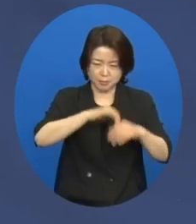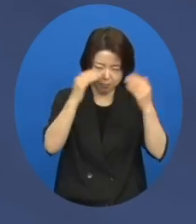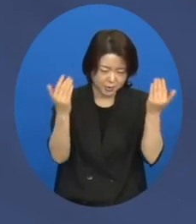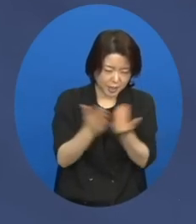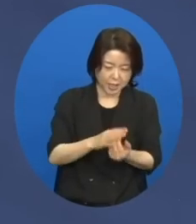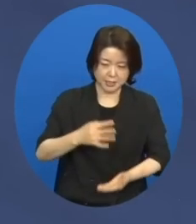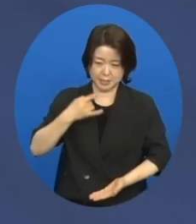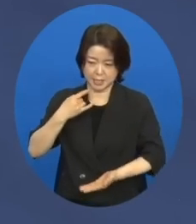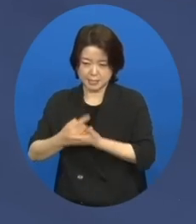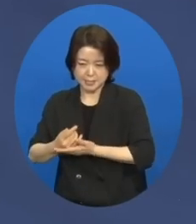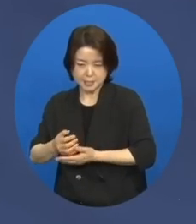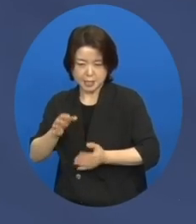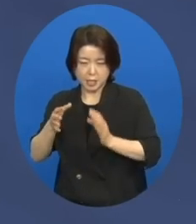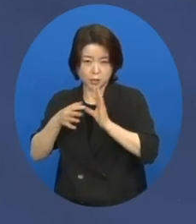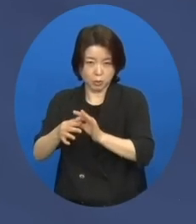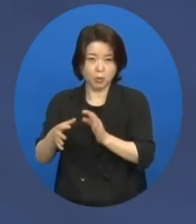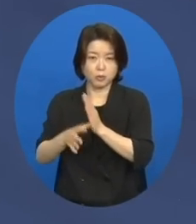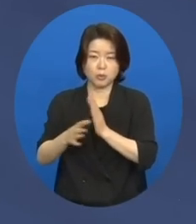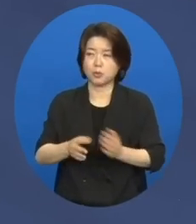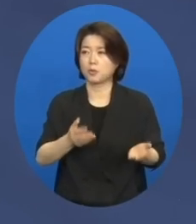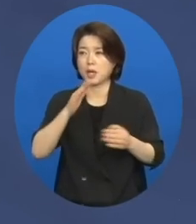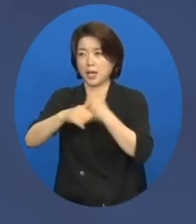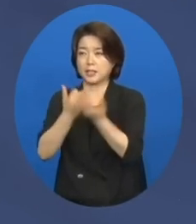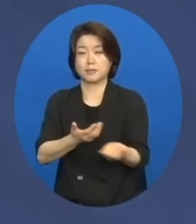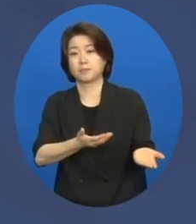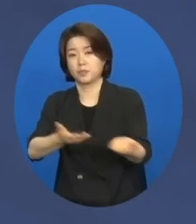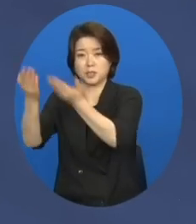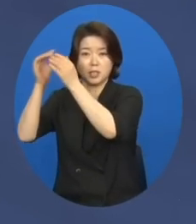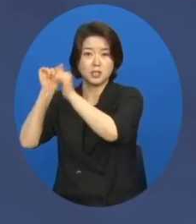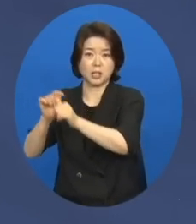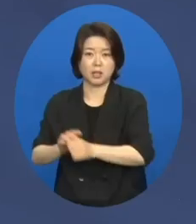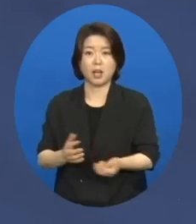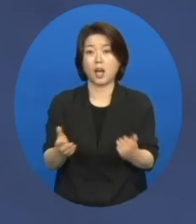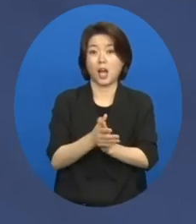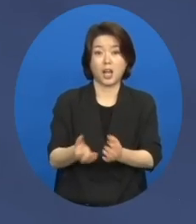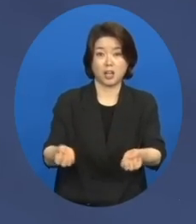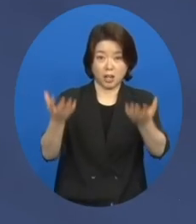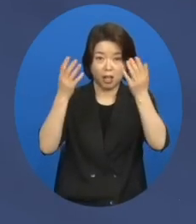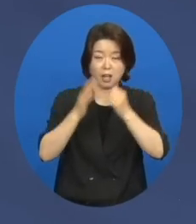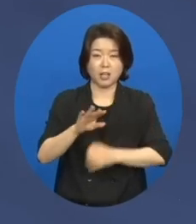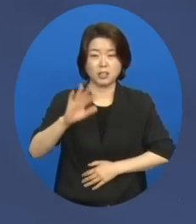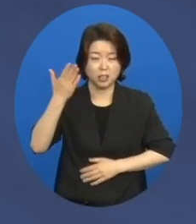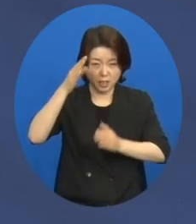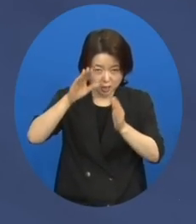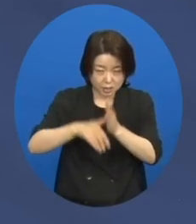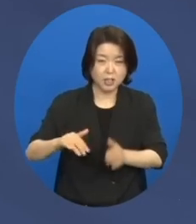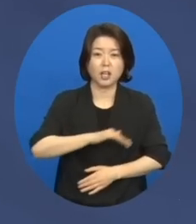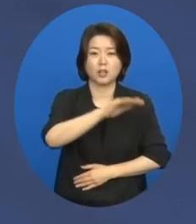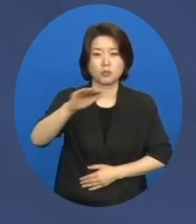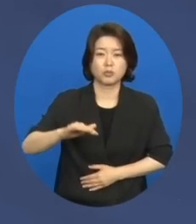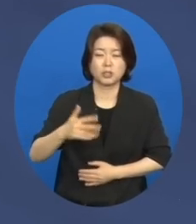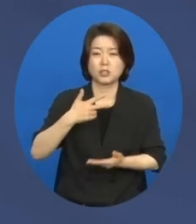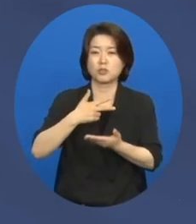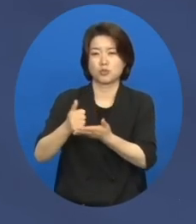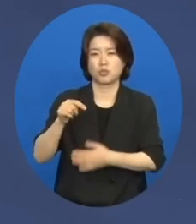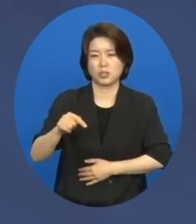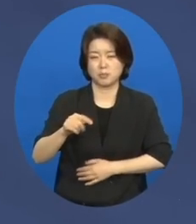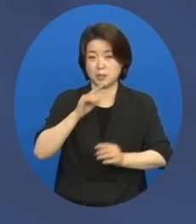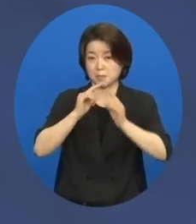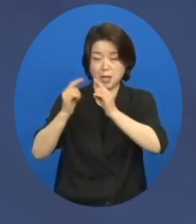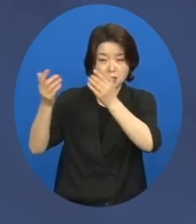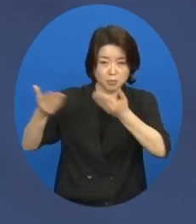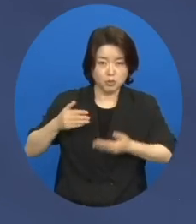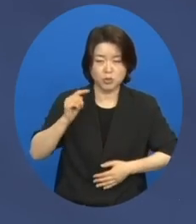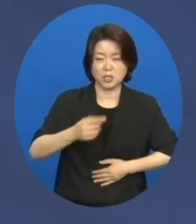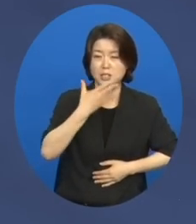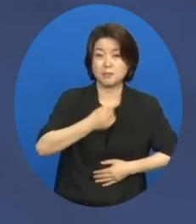병기로 하나님께 드릴지어다. 할렐루야. 그렇게 될 때 우리는 우리 주님께서 말씀하신